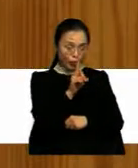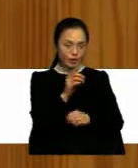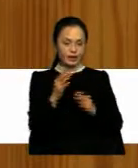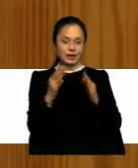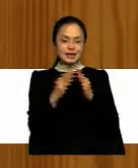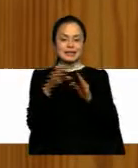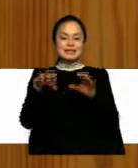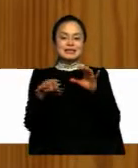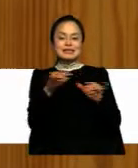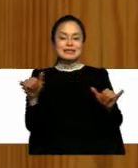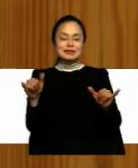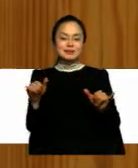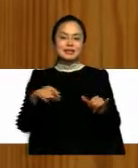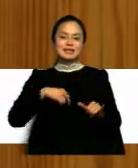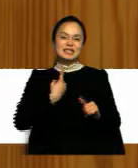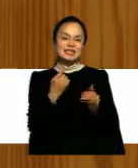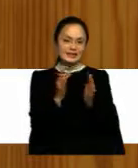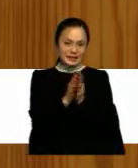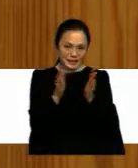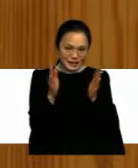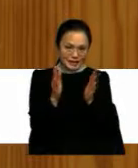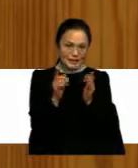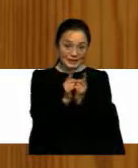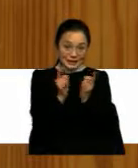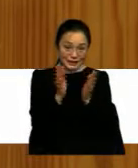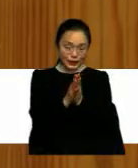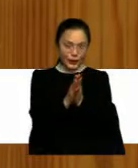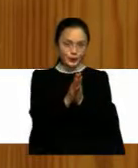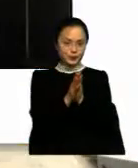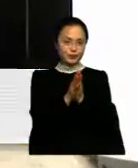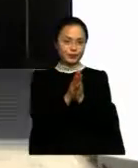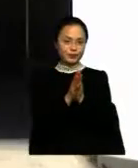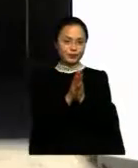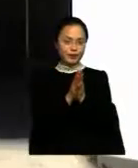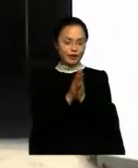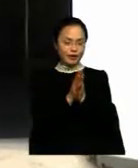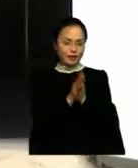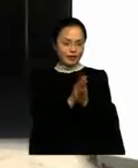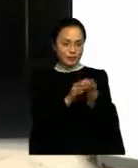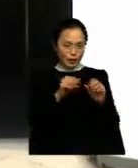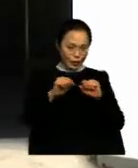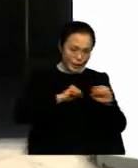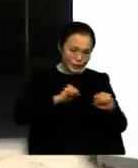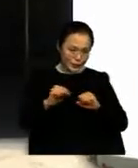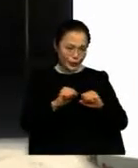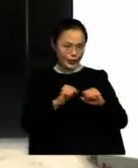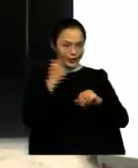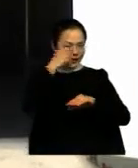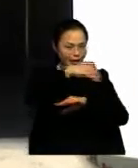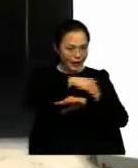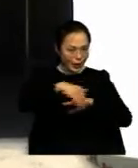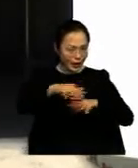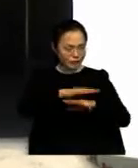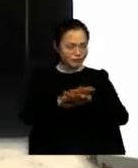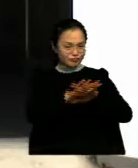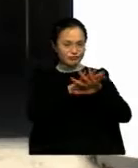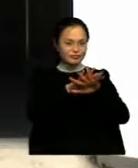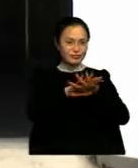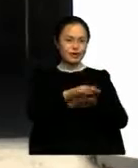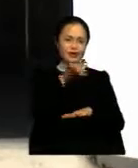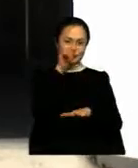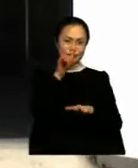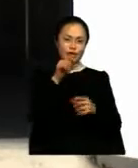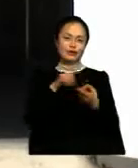역량도 키웠지만 그 성과에 대해서 만족을 하더라는 것입니다. 그리고 그 저희가